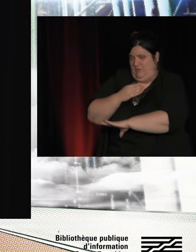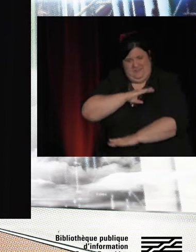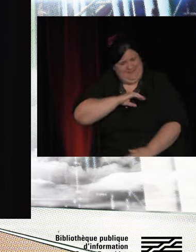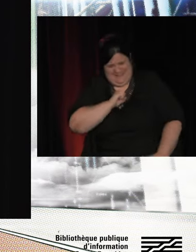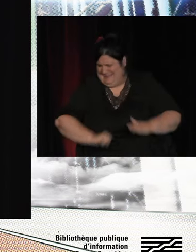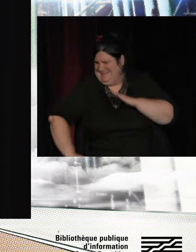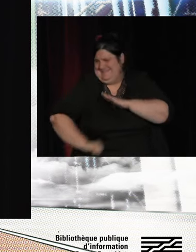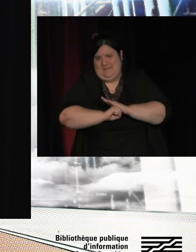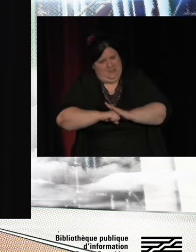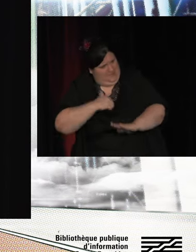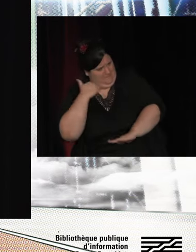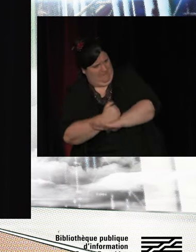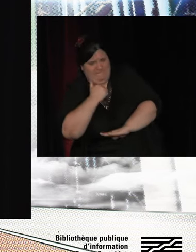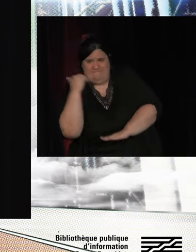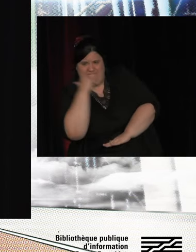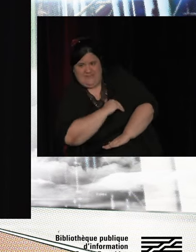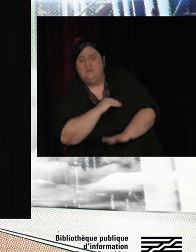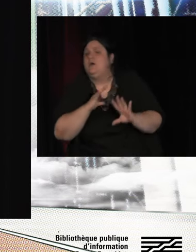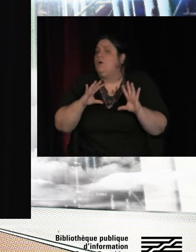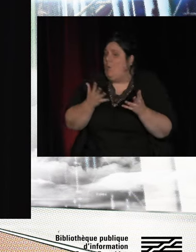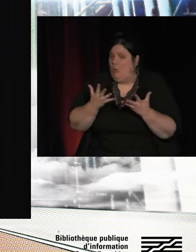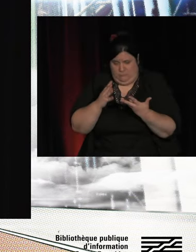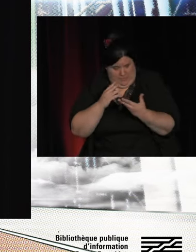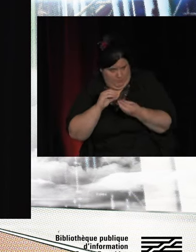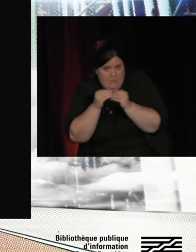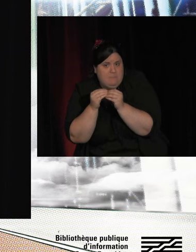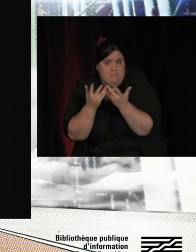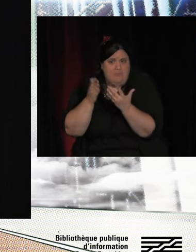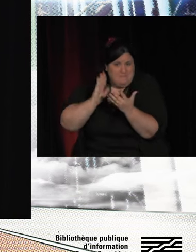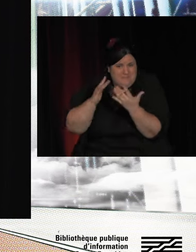vite possible sur un jeu. Parfois en exploitant les failles du jeu. On appelle